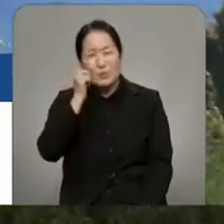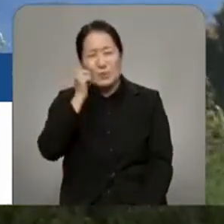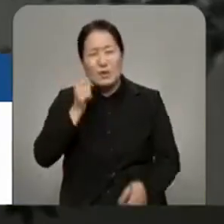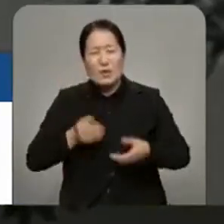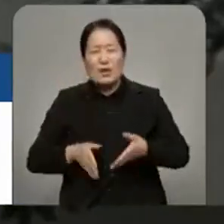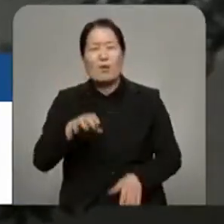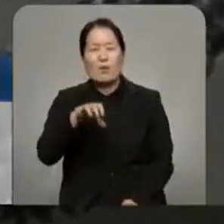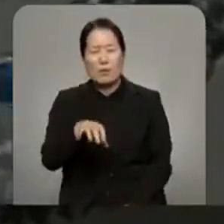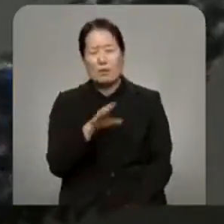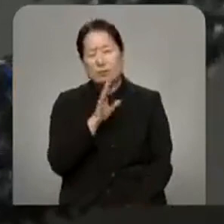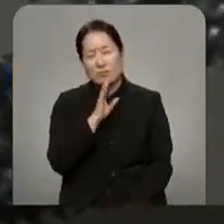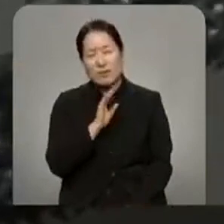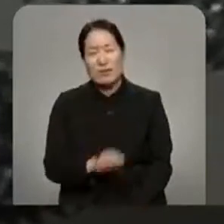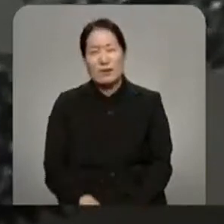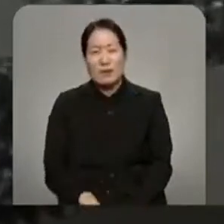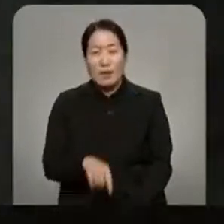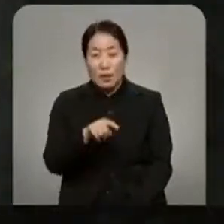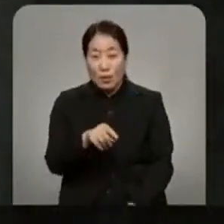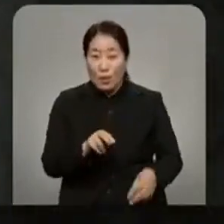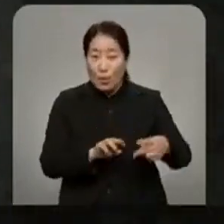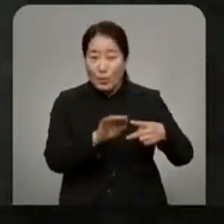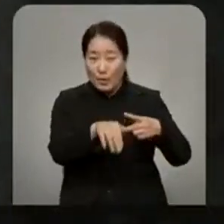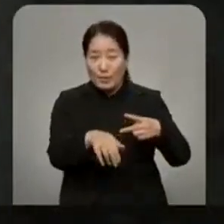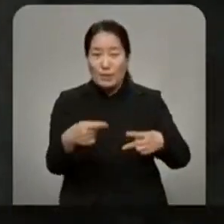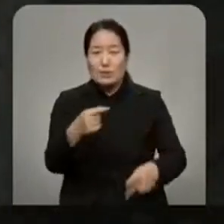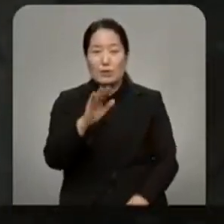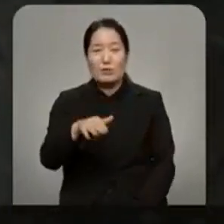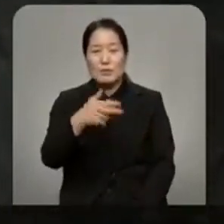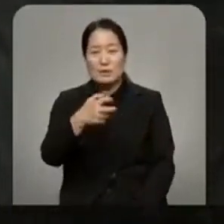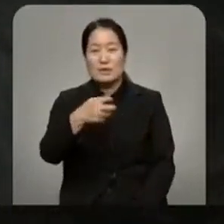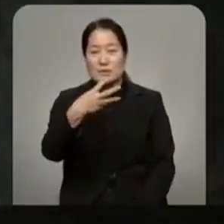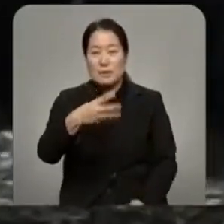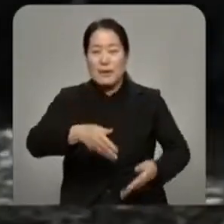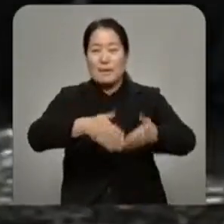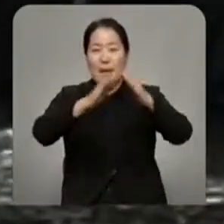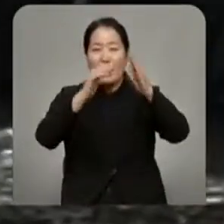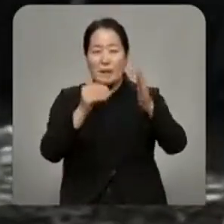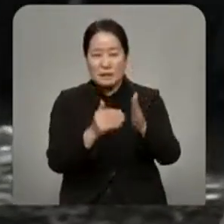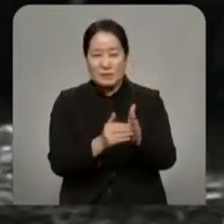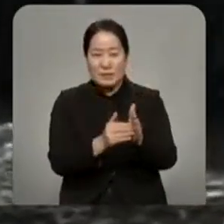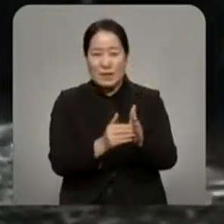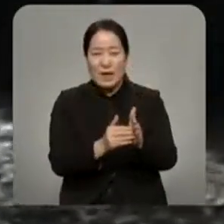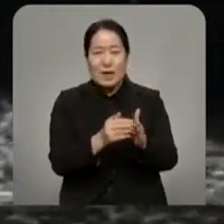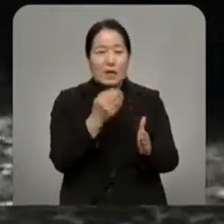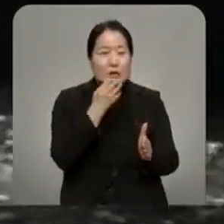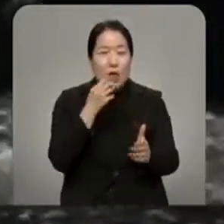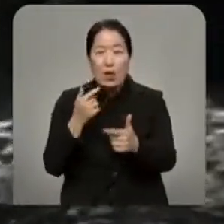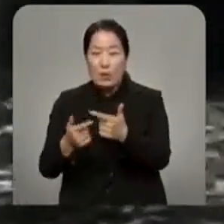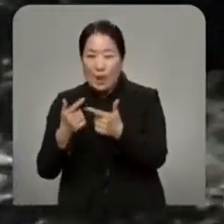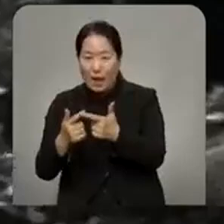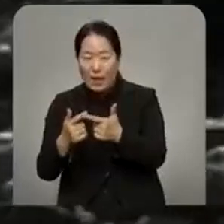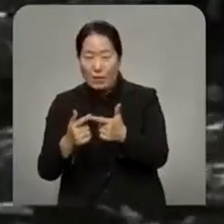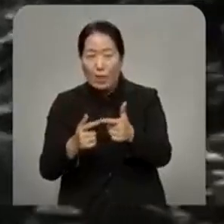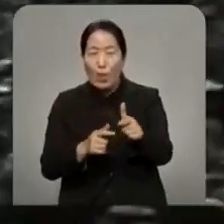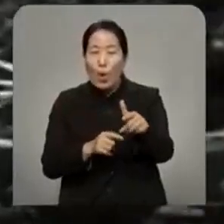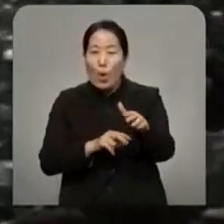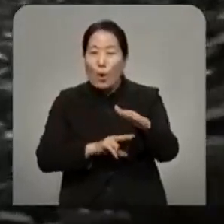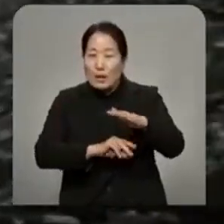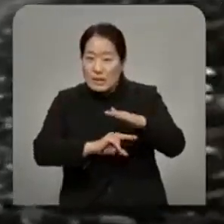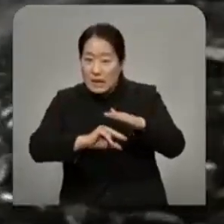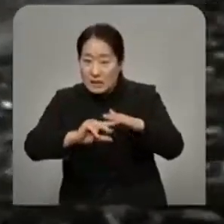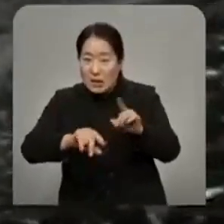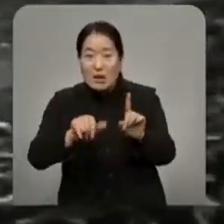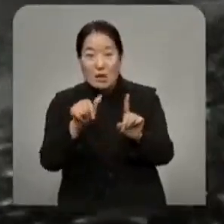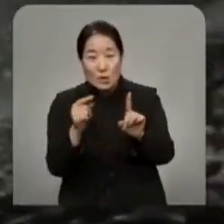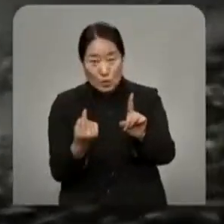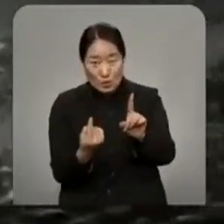고향인 거죠. 소양강 댐은 1973년 준공됐습니다. 경부고속도로, 서울 지하철 1호선과 함께 대한민국